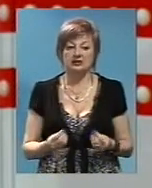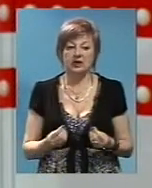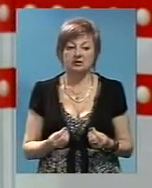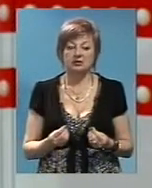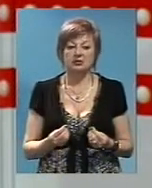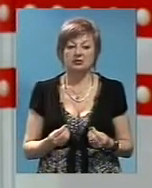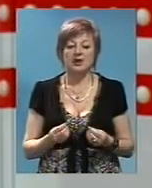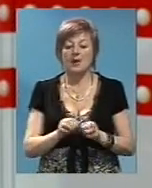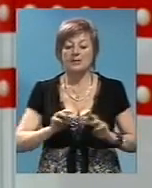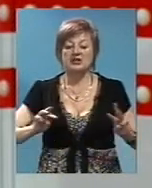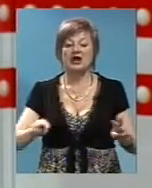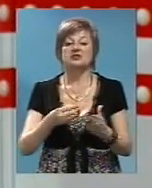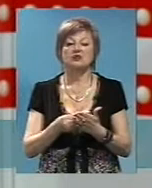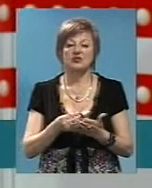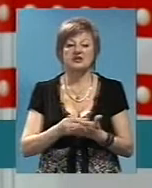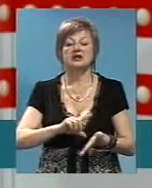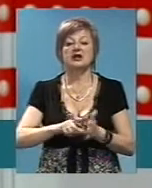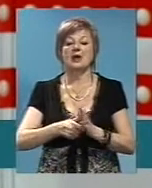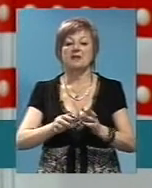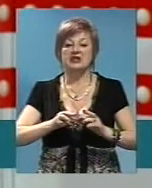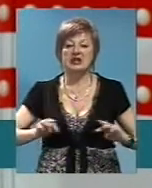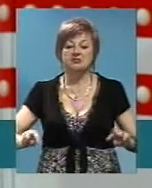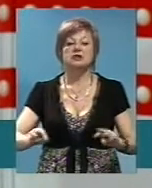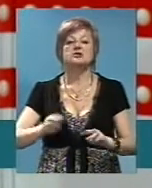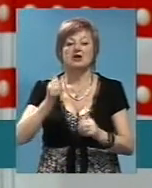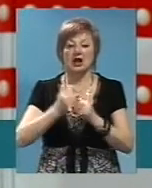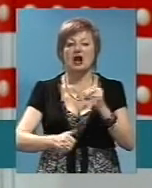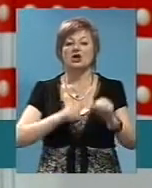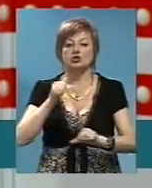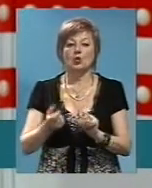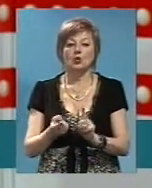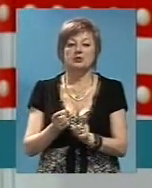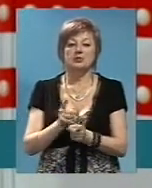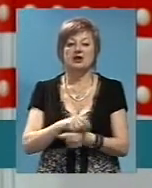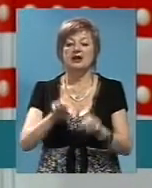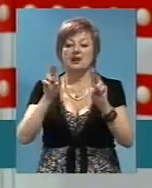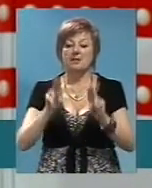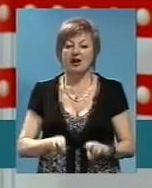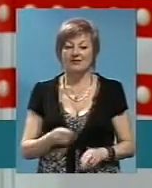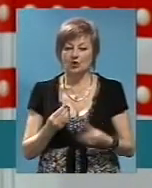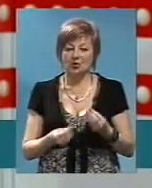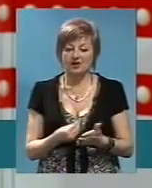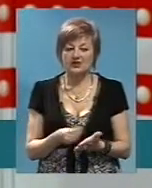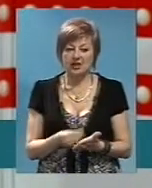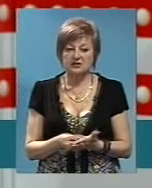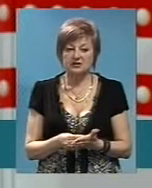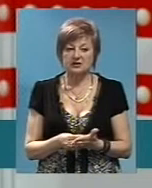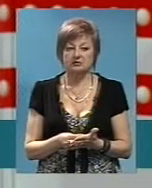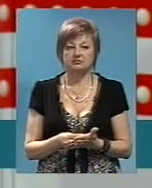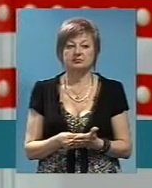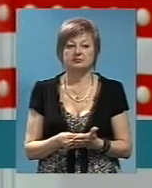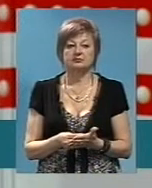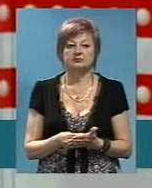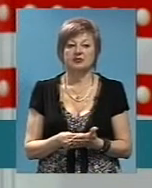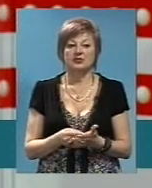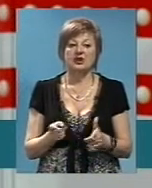і Міністерство фінансів, і Кабінет міністрів кожного року міняють правила гри фінансові,